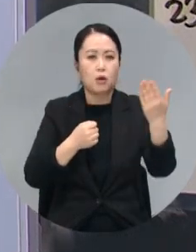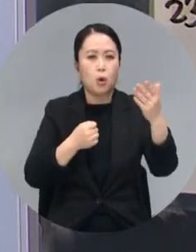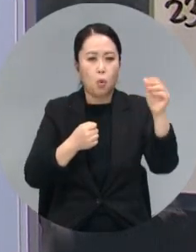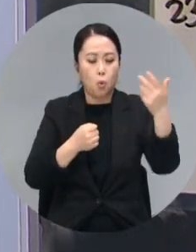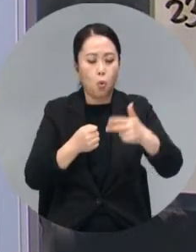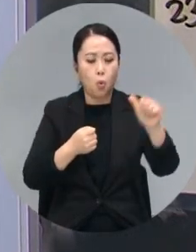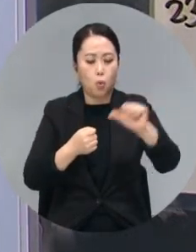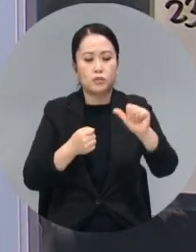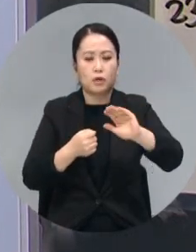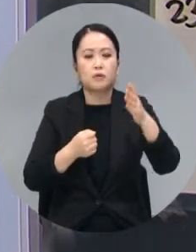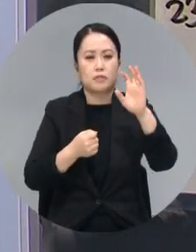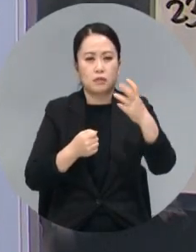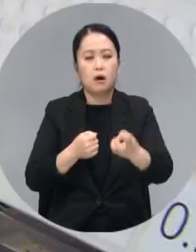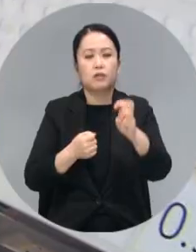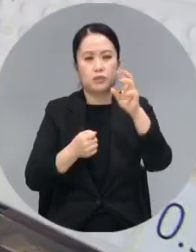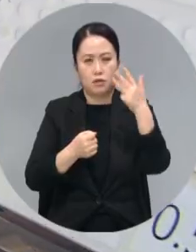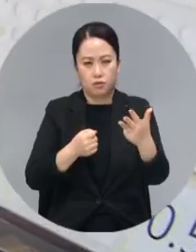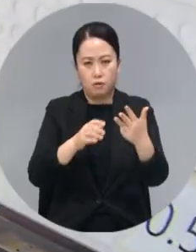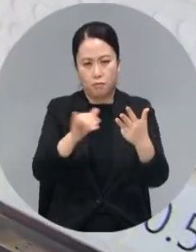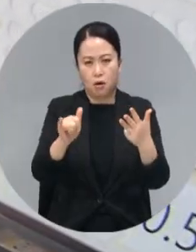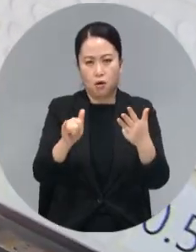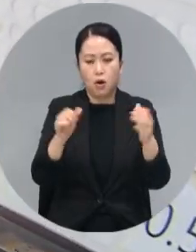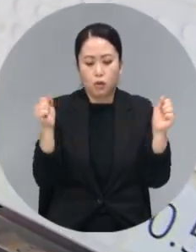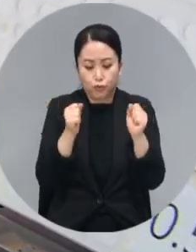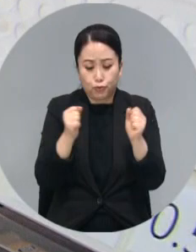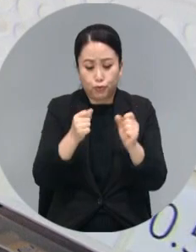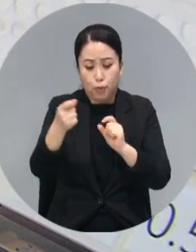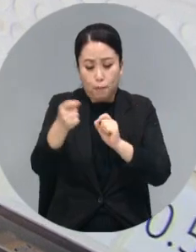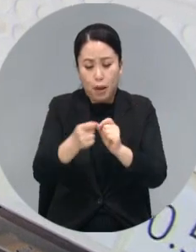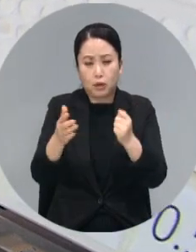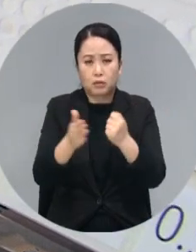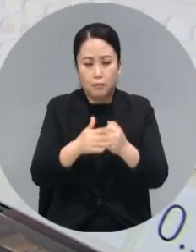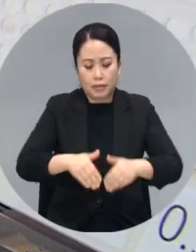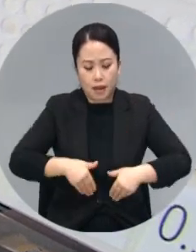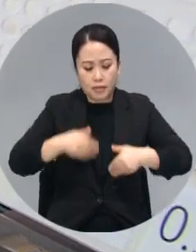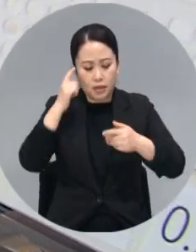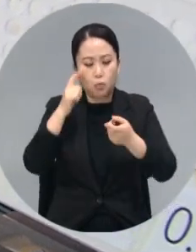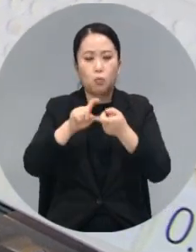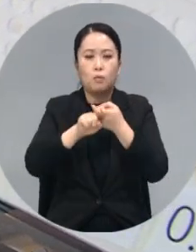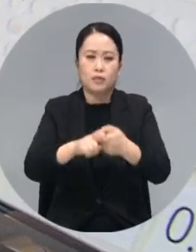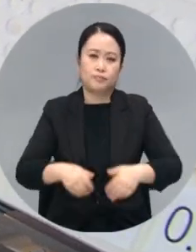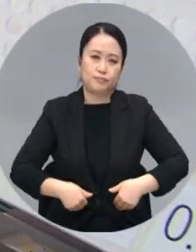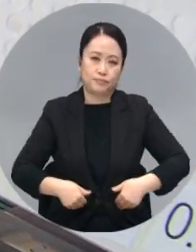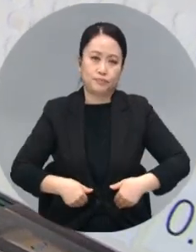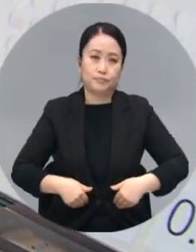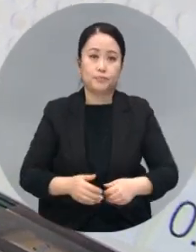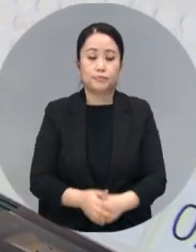있는 만큼 따뜻한 관심과 후원의 손길이 필요해 보입니다. MBC 뉴스 정진명입니다.